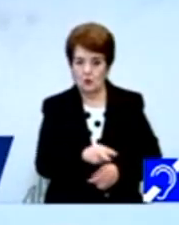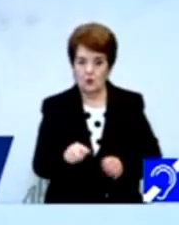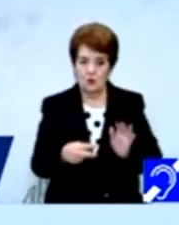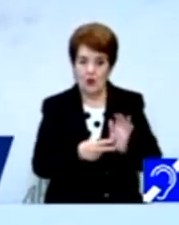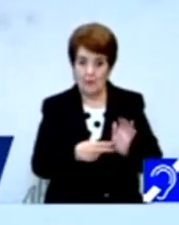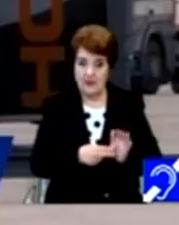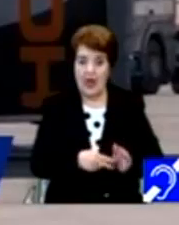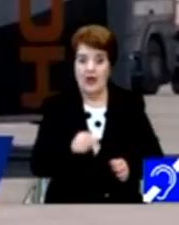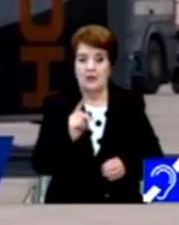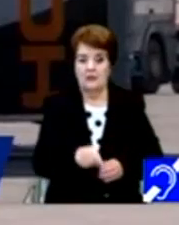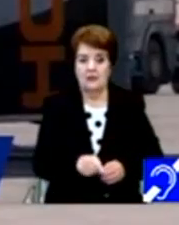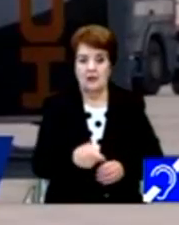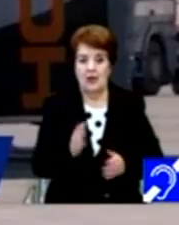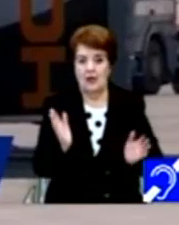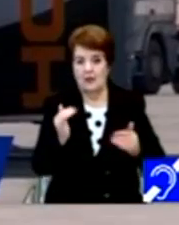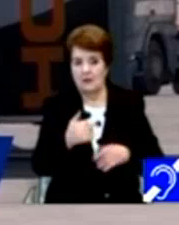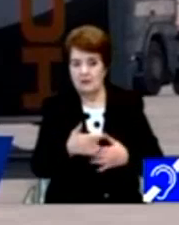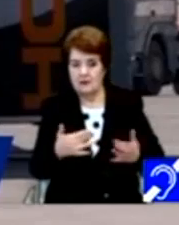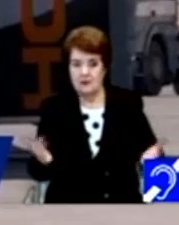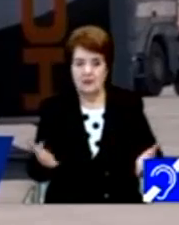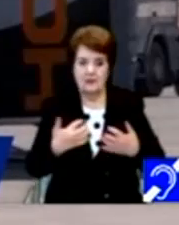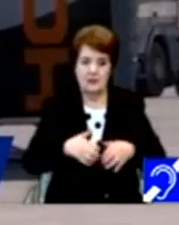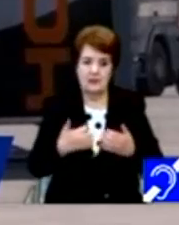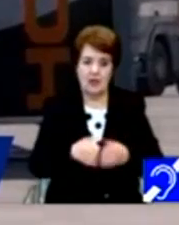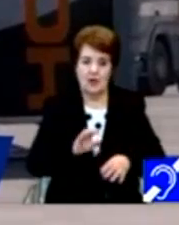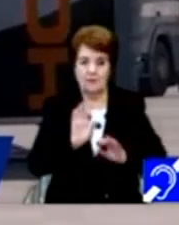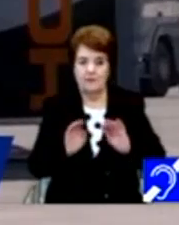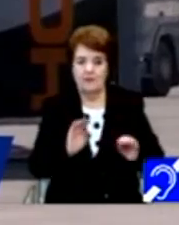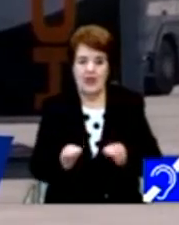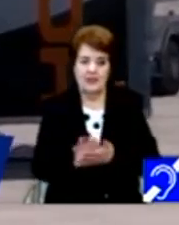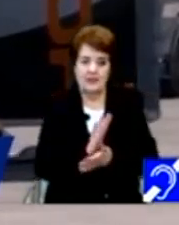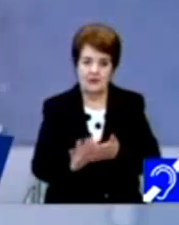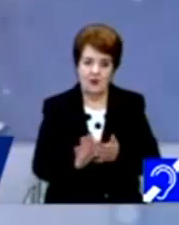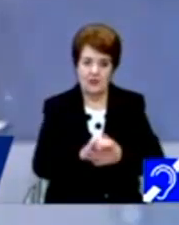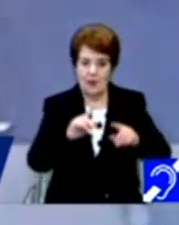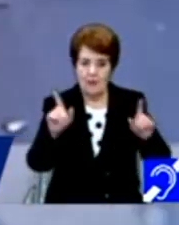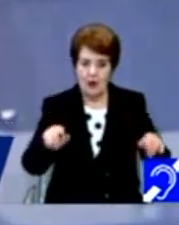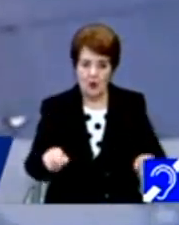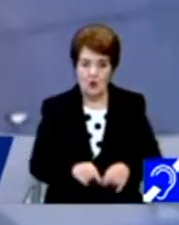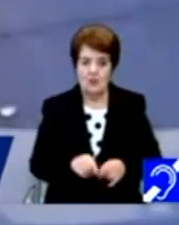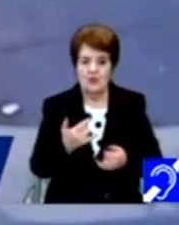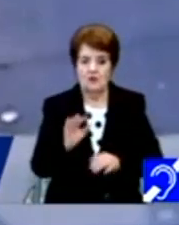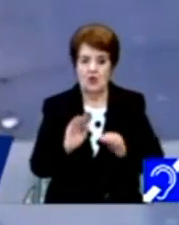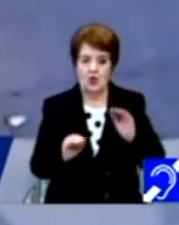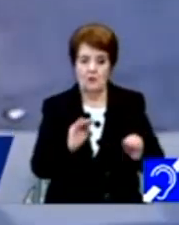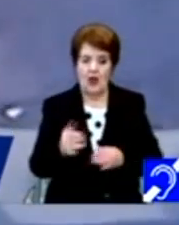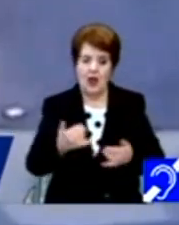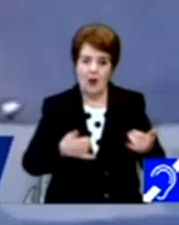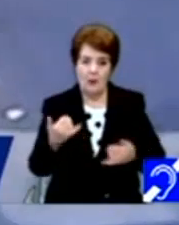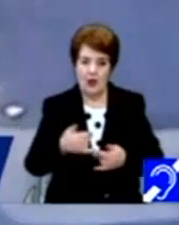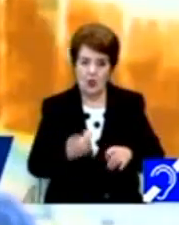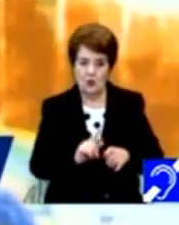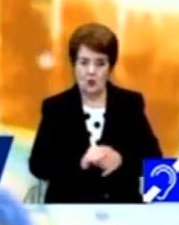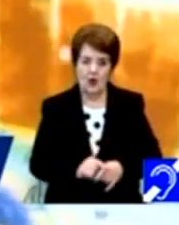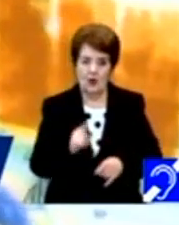2021-2027. Este vorba de scanere cu raze X, sisteme automatizate de detectare a plăcuțelor de înmatriculare și echipamente de laborator pentru